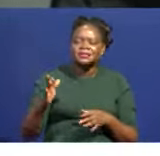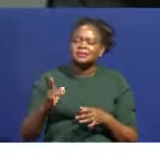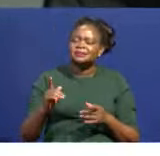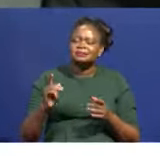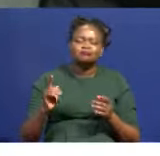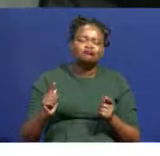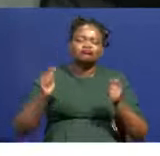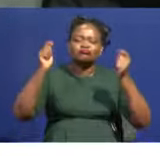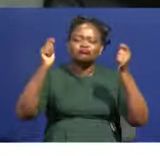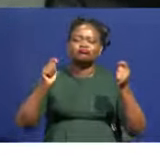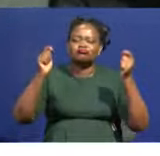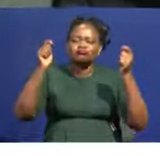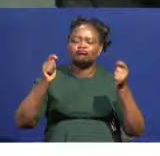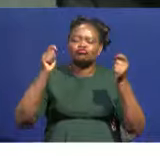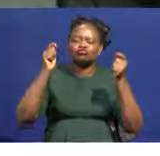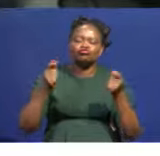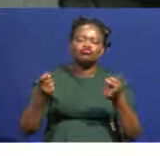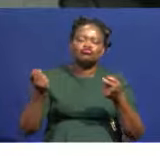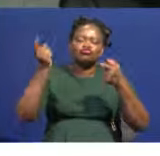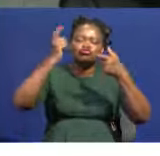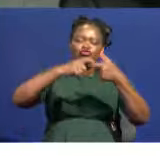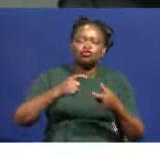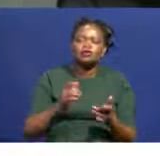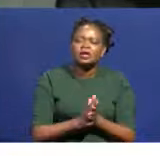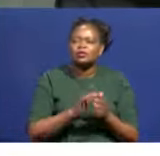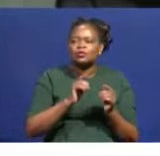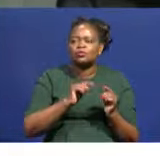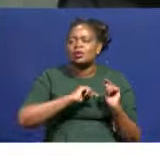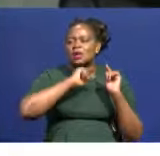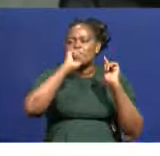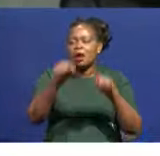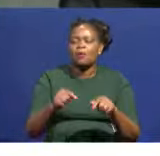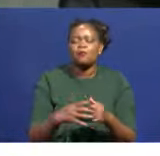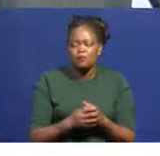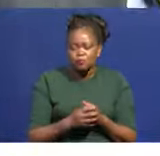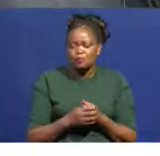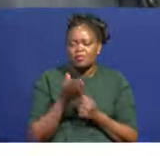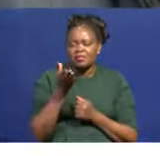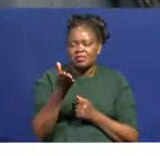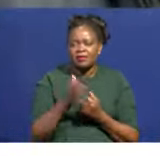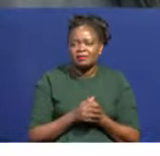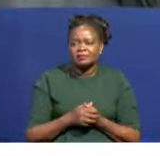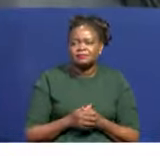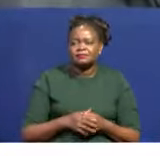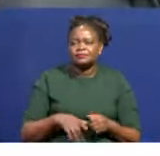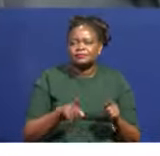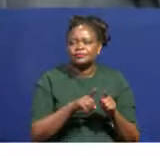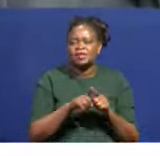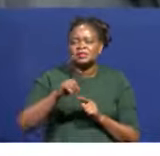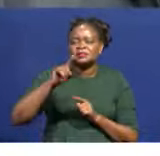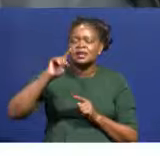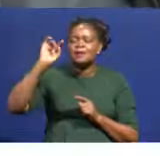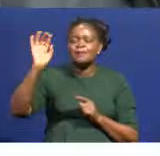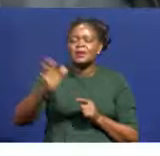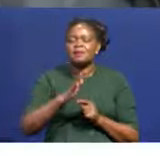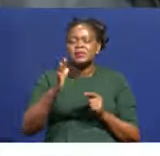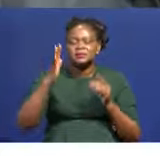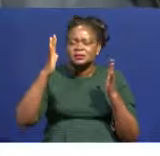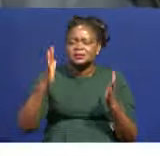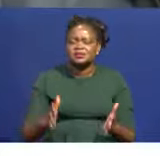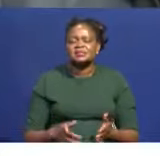strike na tutakuja hapo kwa Nakhumicha. So sisi kama wanabunge, we don't